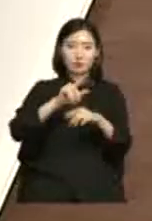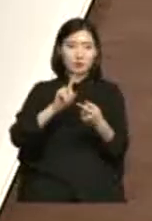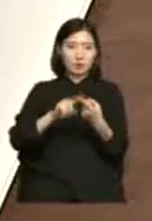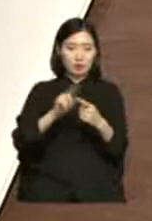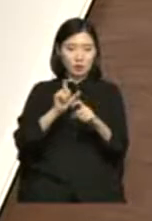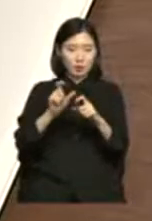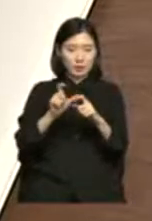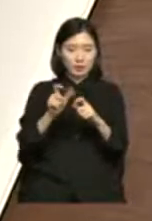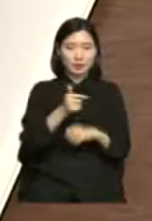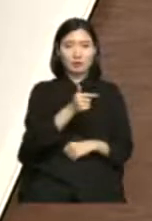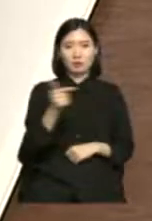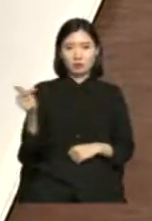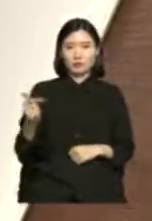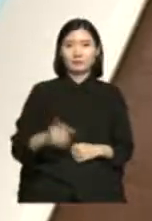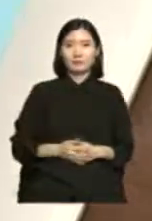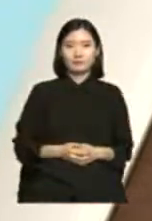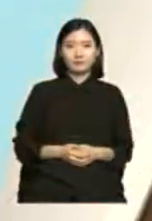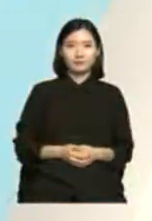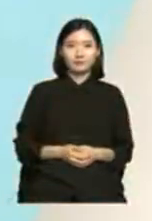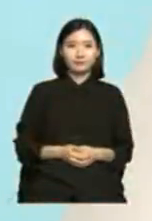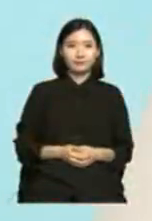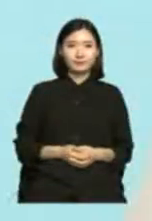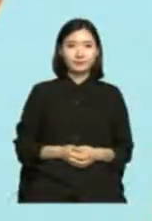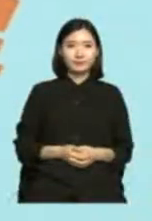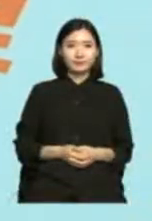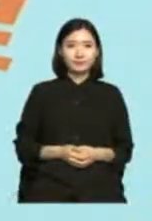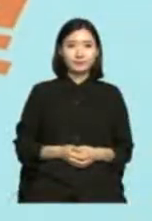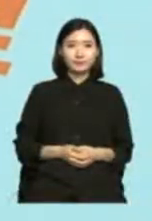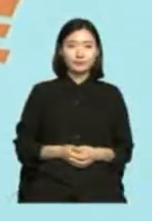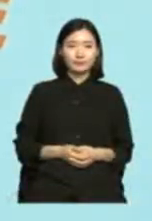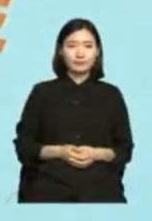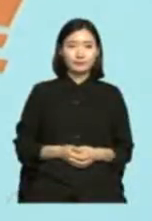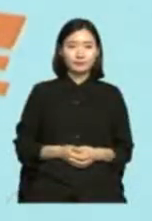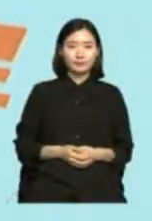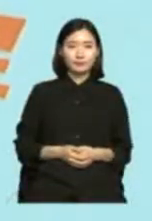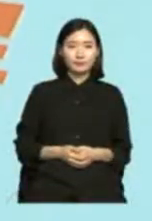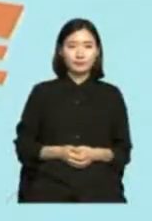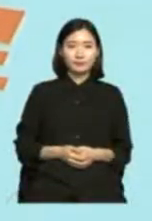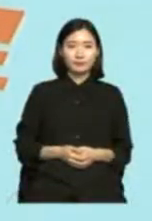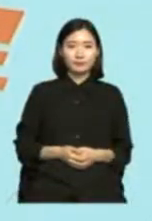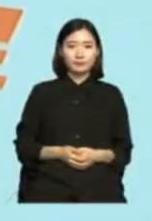고민이 깊어져 가고 있습니다. 딜라이브 서울경기 케이블 TV 이혜진입니다.